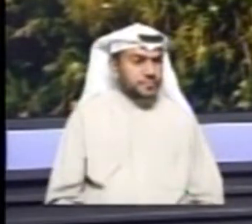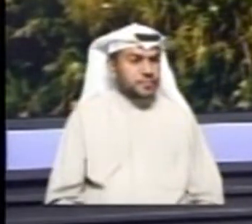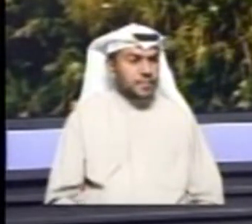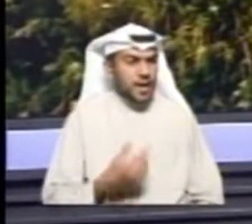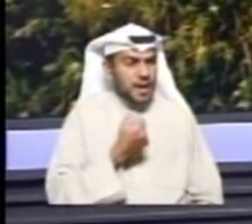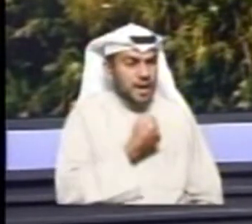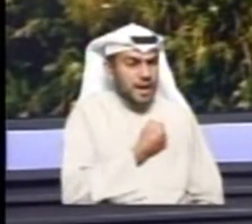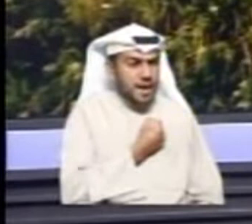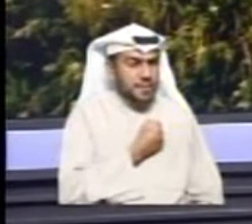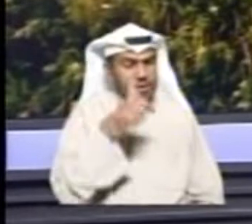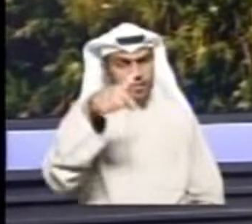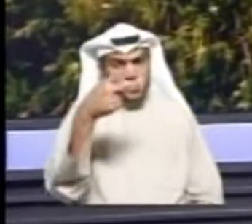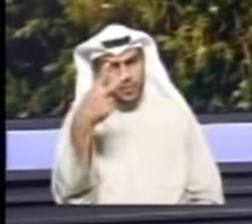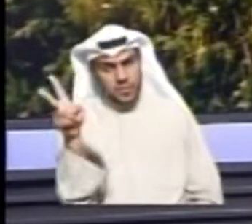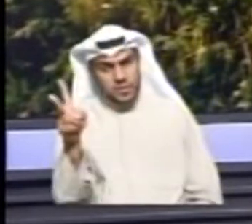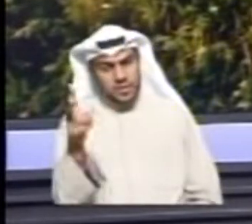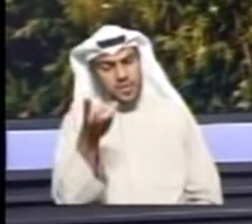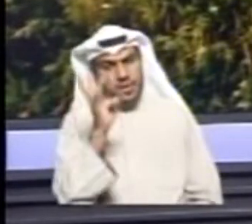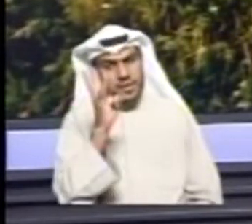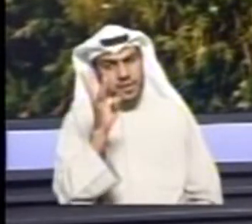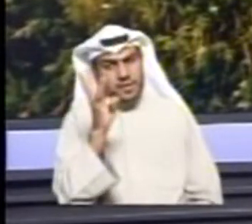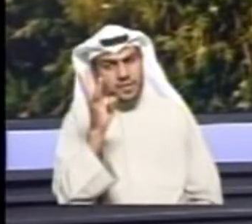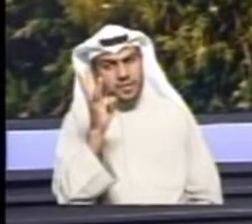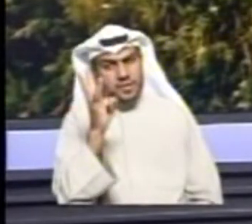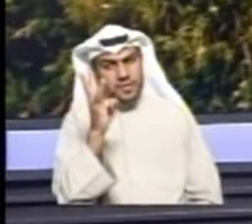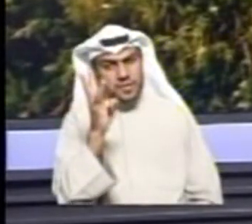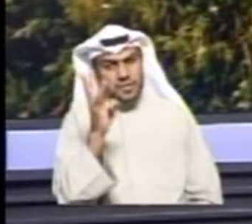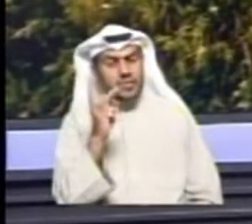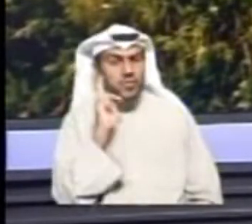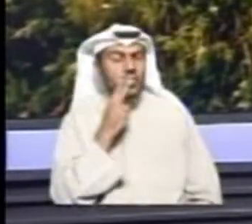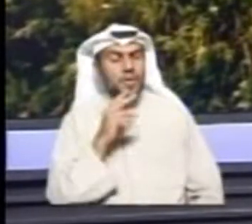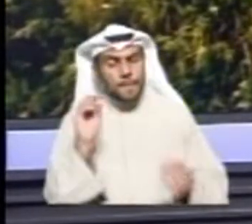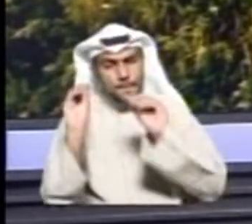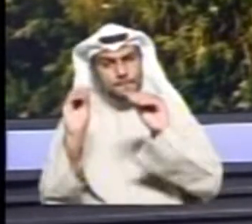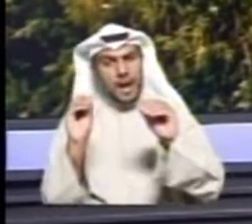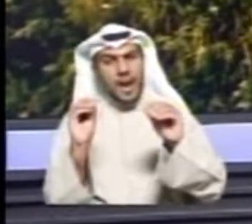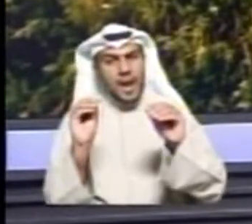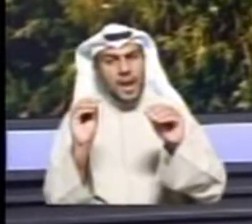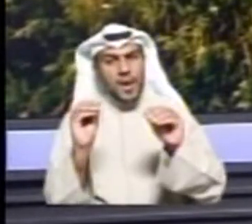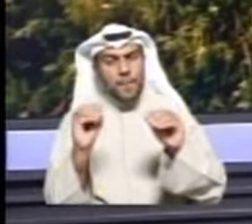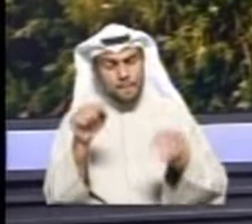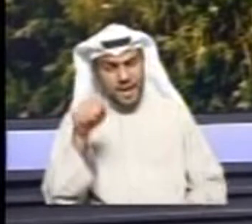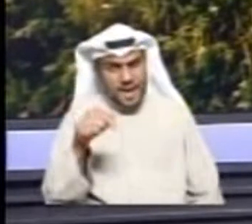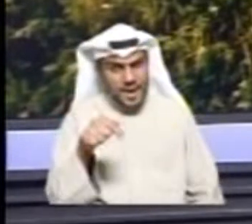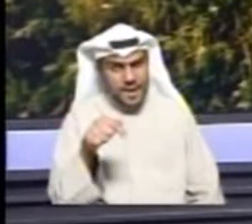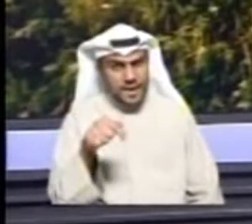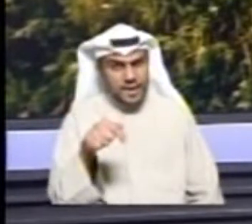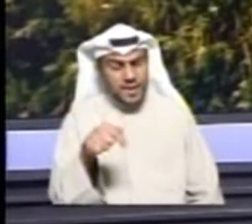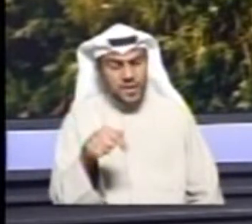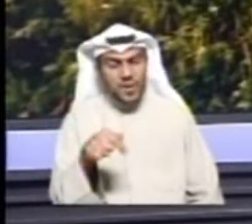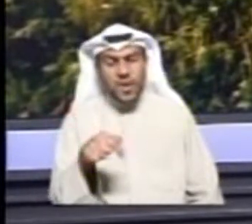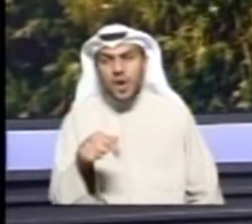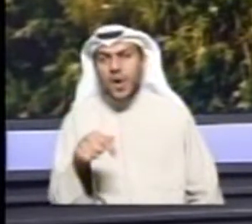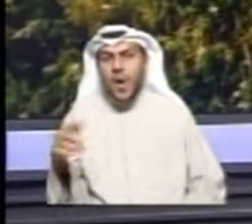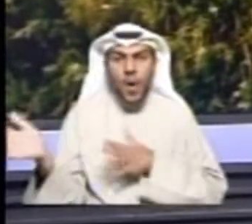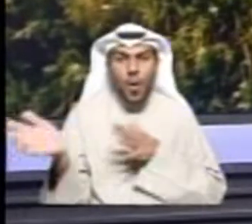الأربعاء، العظمى 26 والصغرى 13 درجة مئوية. أعزائي المشاهدين، خلال هذه الفترة نلاحظ عدم استقرار اتجاه